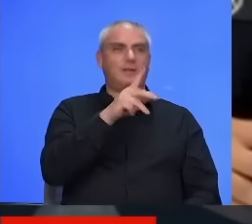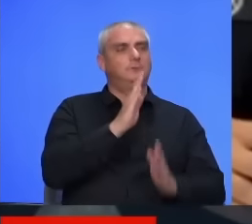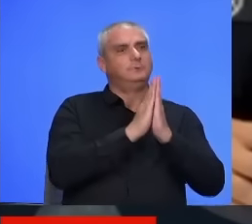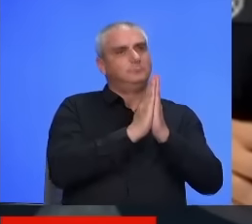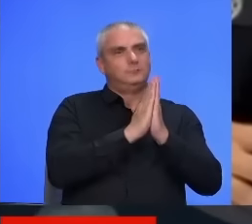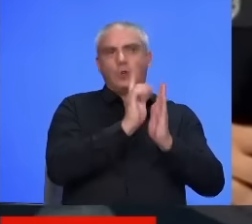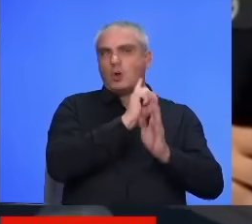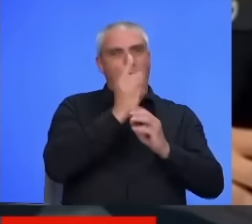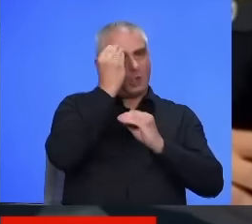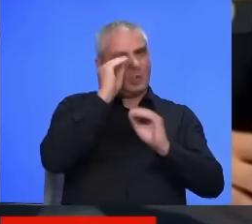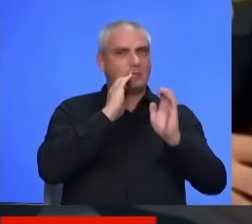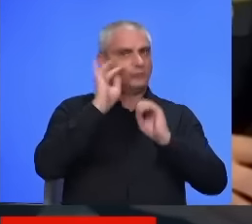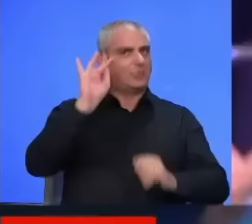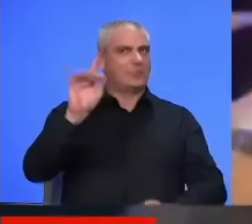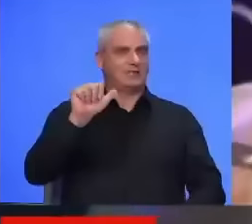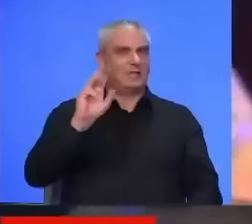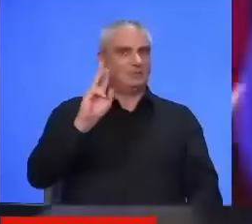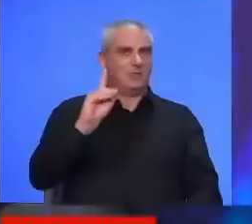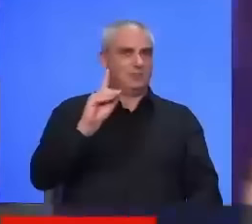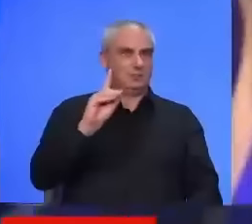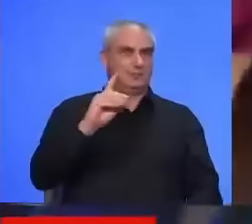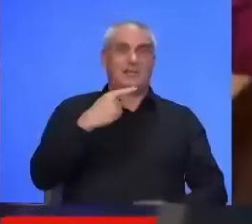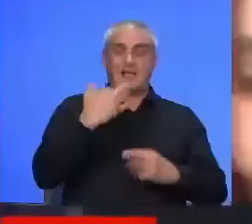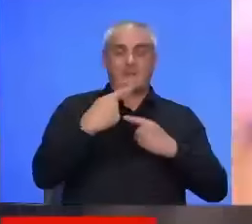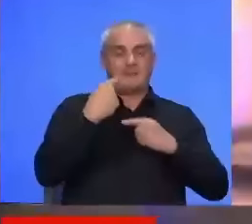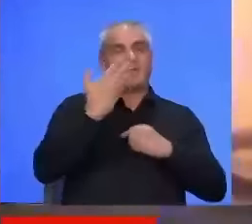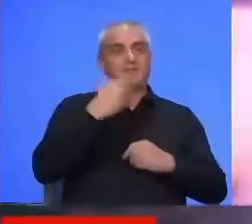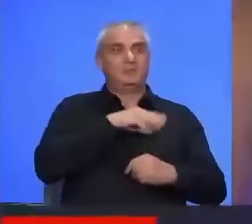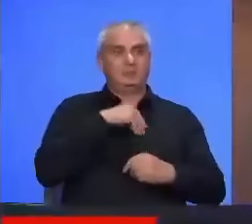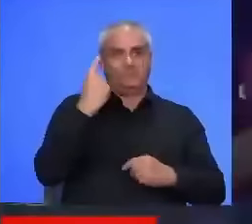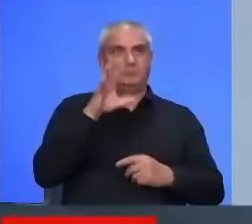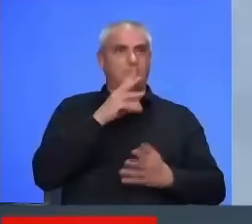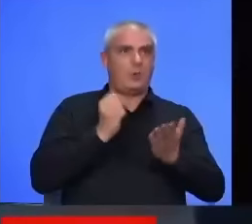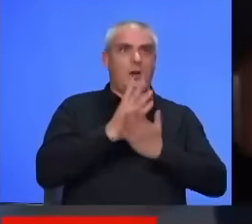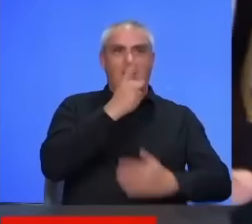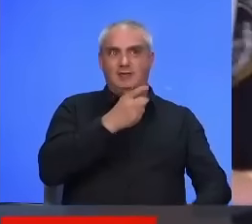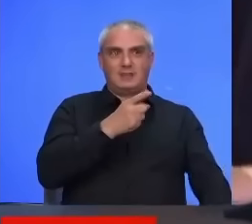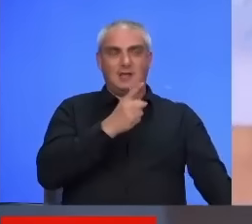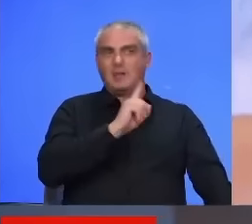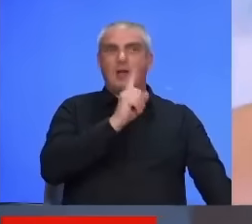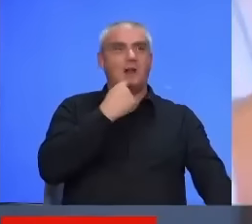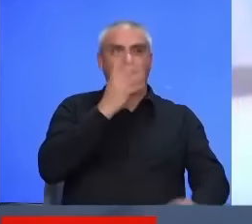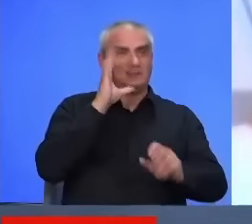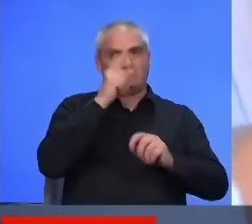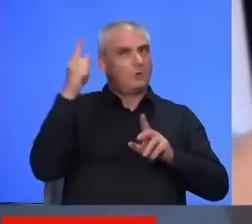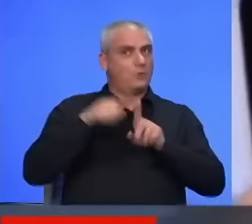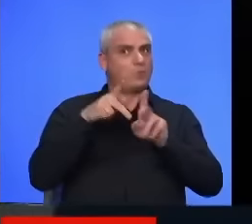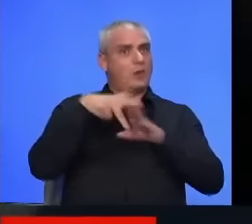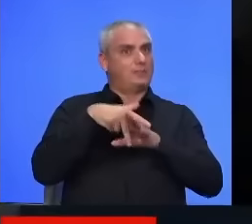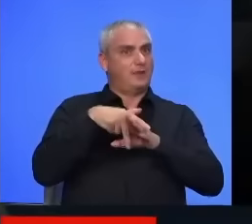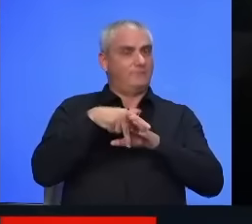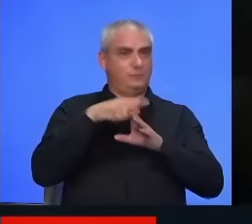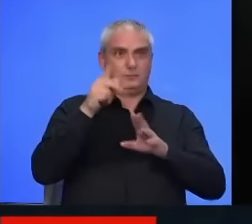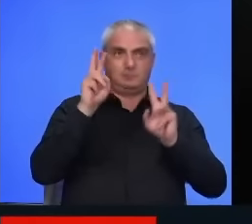לא להוציא הודעה לתקשורת נגד אשד ימים לפני שהסכים בעצמו להדחה. אל תוציא, זה יתפס כהתערבות, ציטט בן